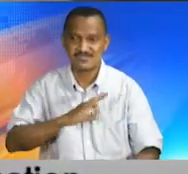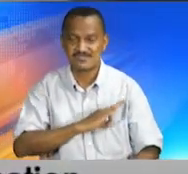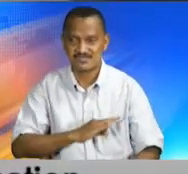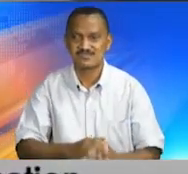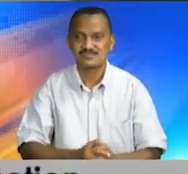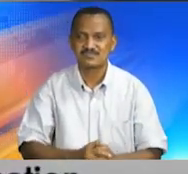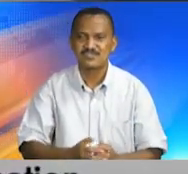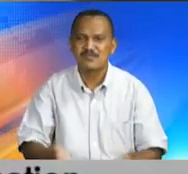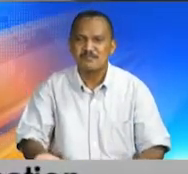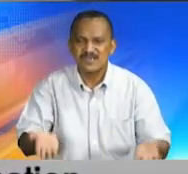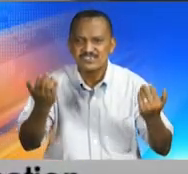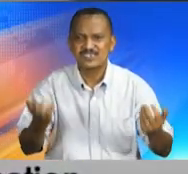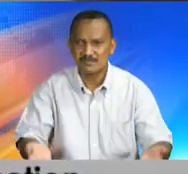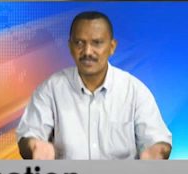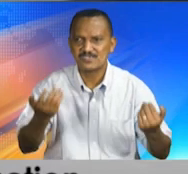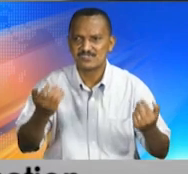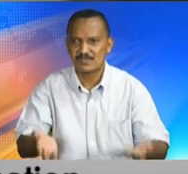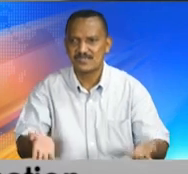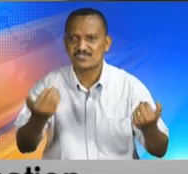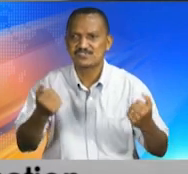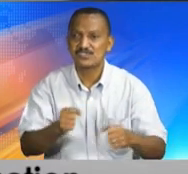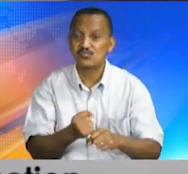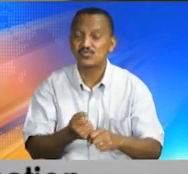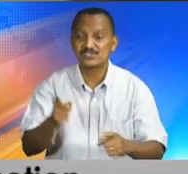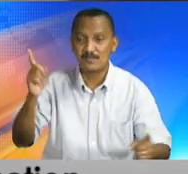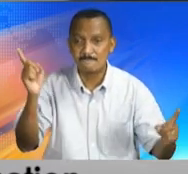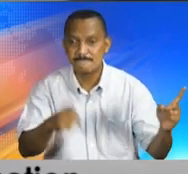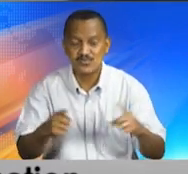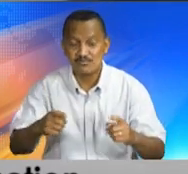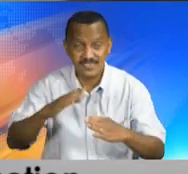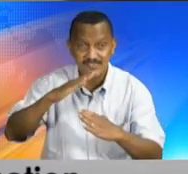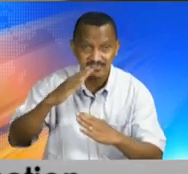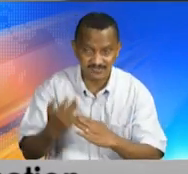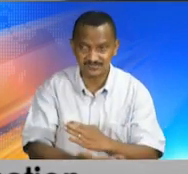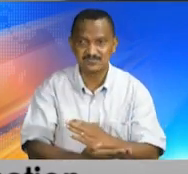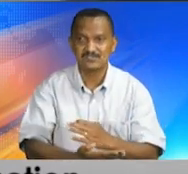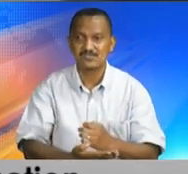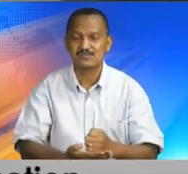Fanentanana an'ireo mpiompy rehetra mba